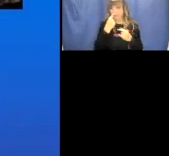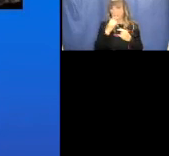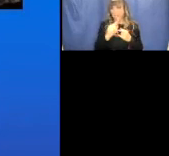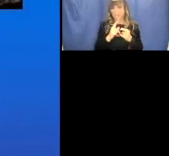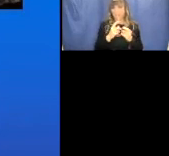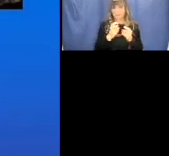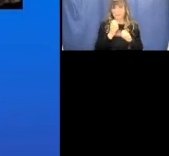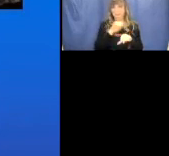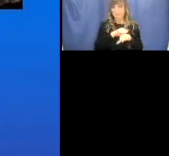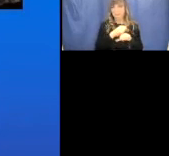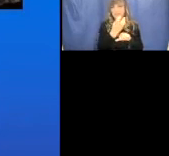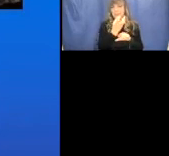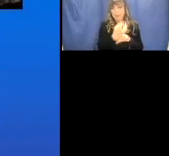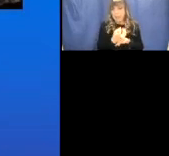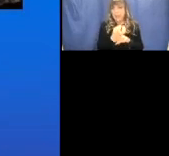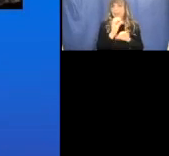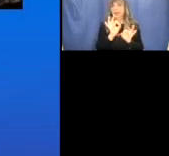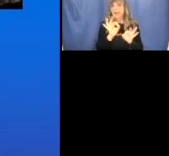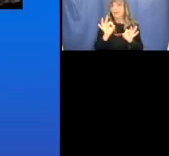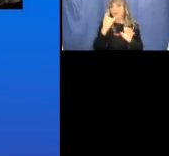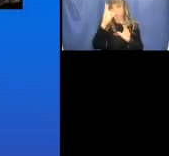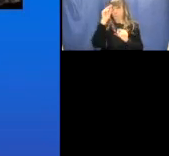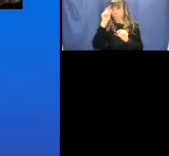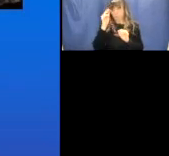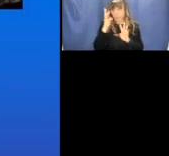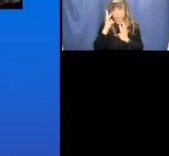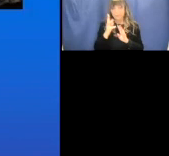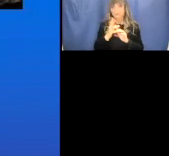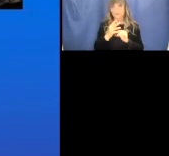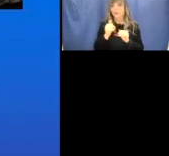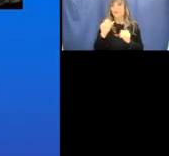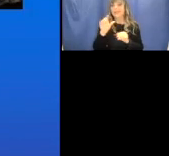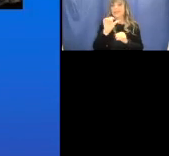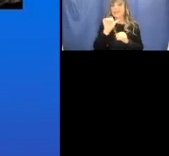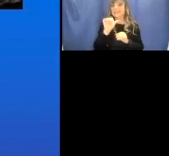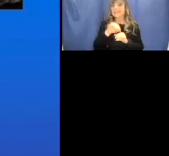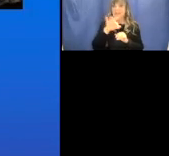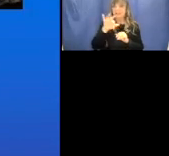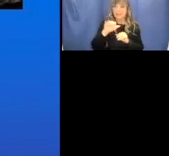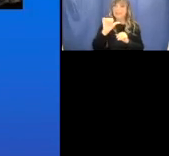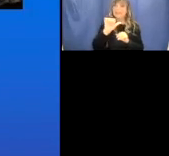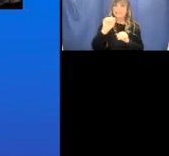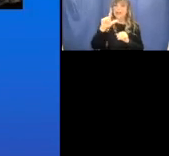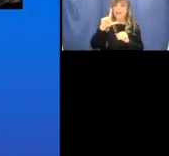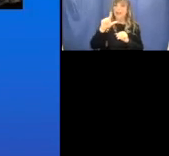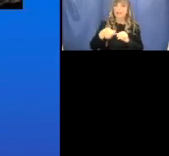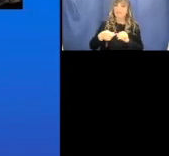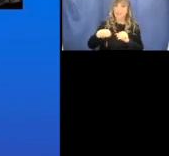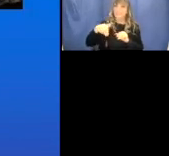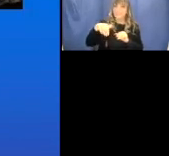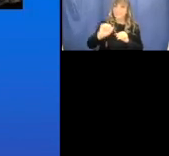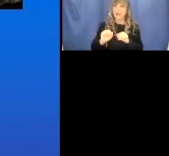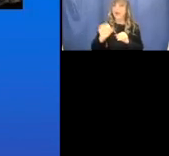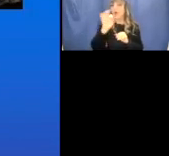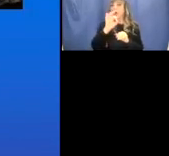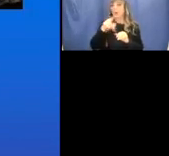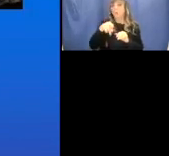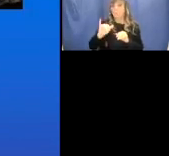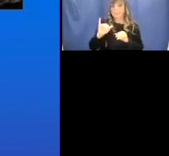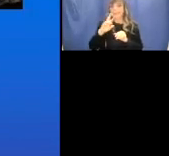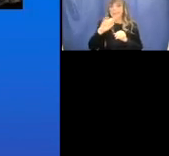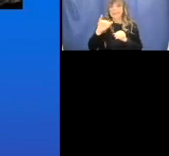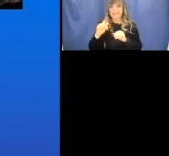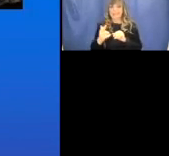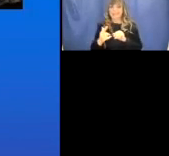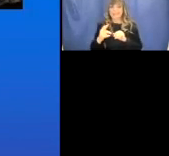alcune conosciutissimo appunto come il salgemma o anche la pirite rappresentata in questo in questo